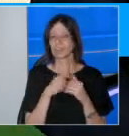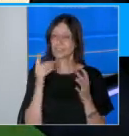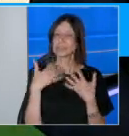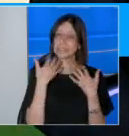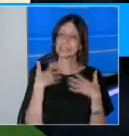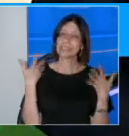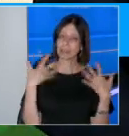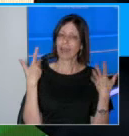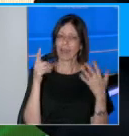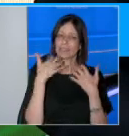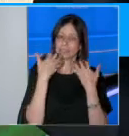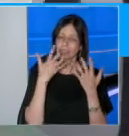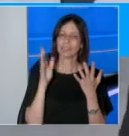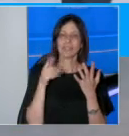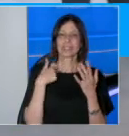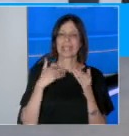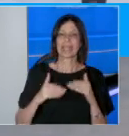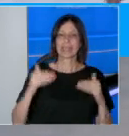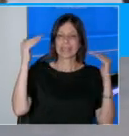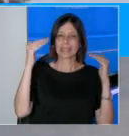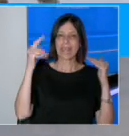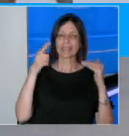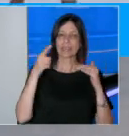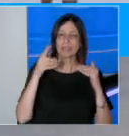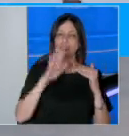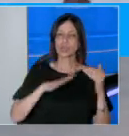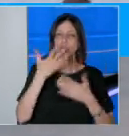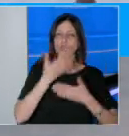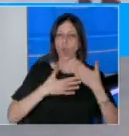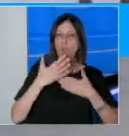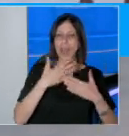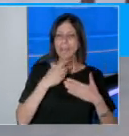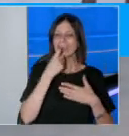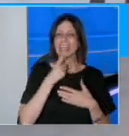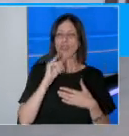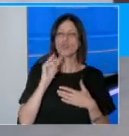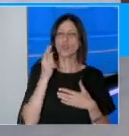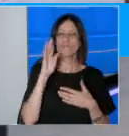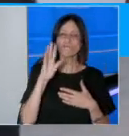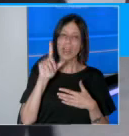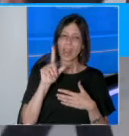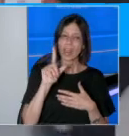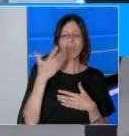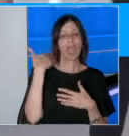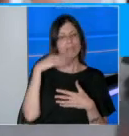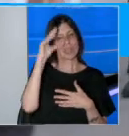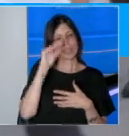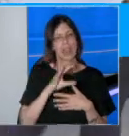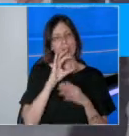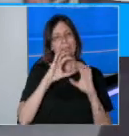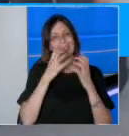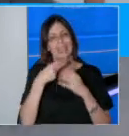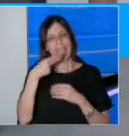בשמחה רבה. אני גדלתי בשכונת עולים בירושלים, בקריית יובל. הייתי ילד בכיתה